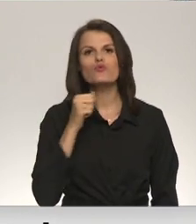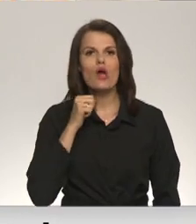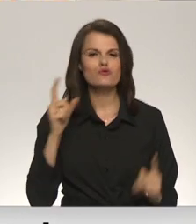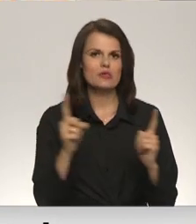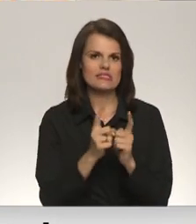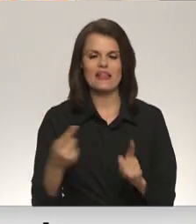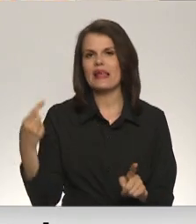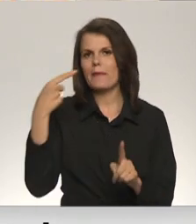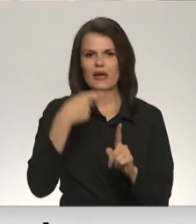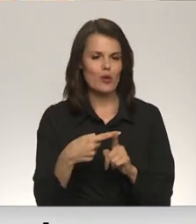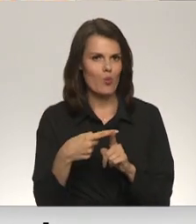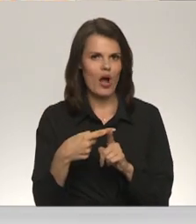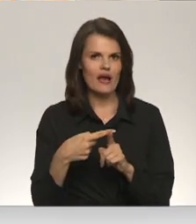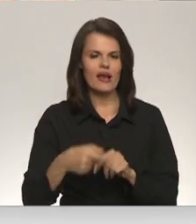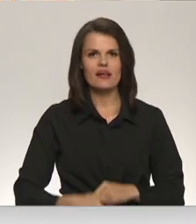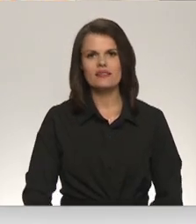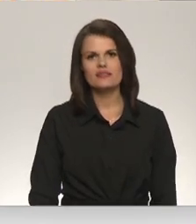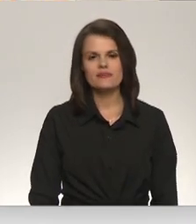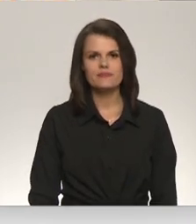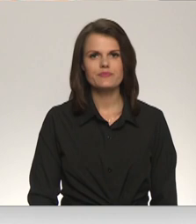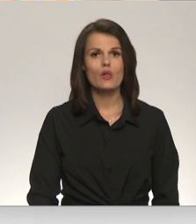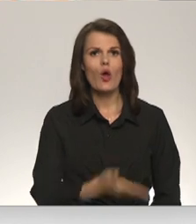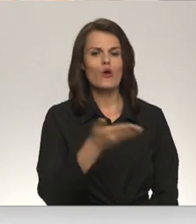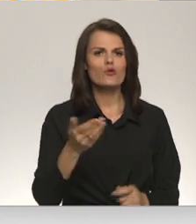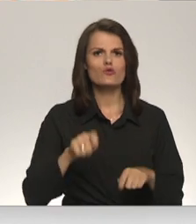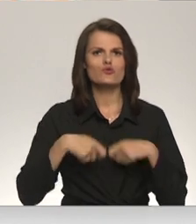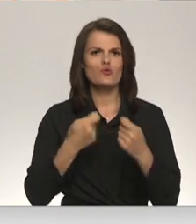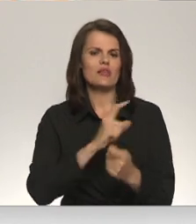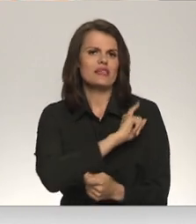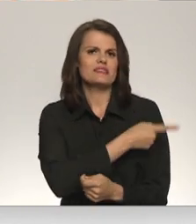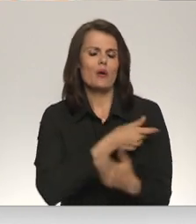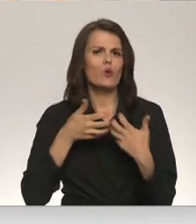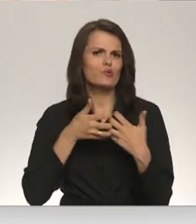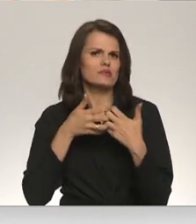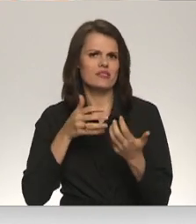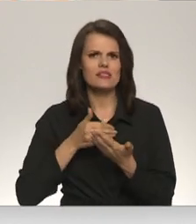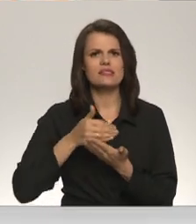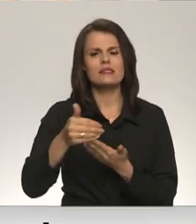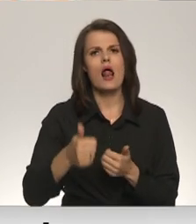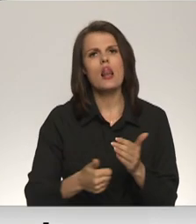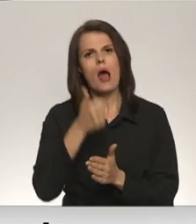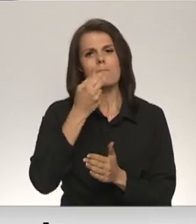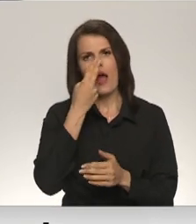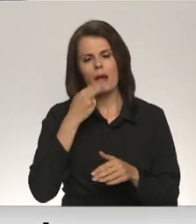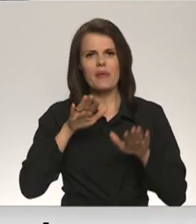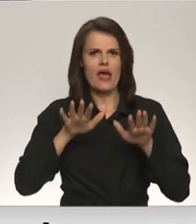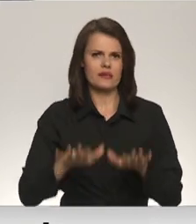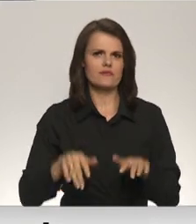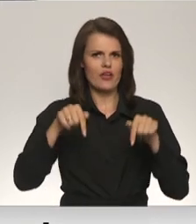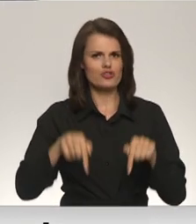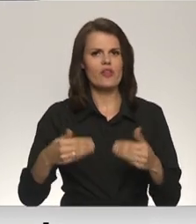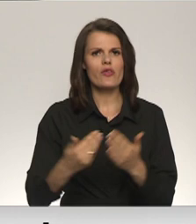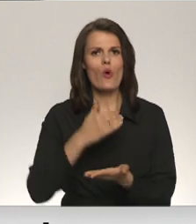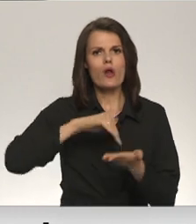reizi. Duži. Jūs dodat spēku cīnīties tālāk, labāk adaptēties šeit jaunajos apstākļos